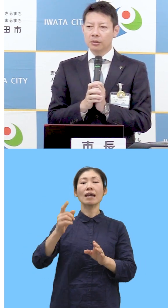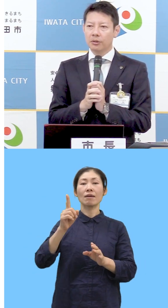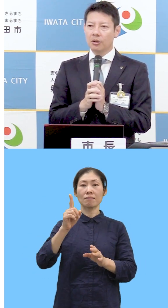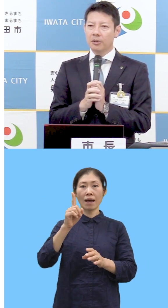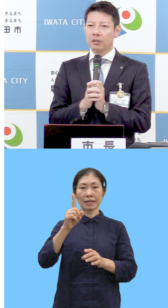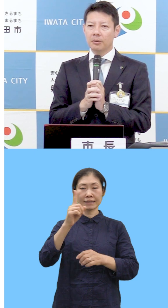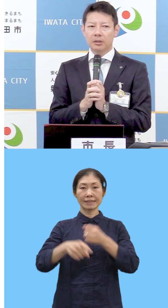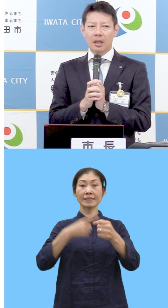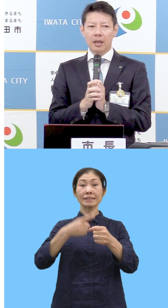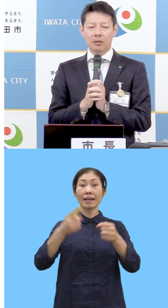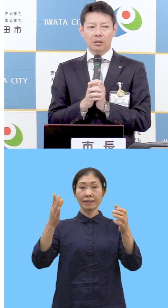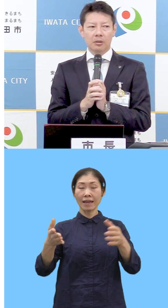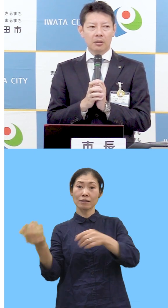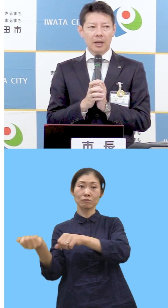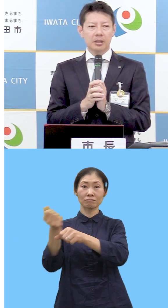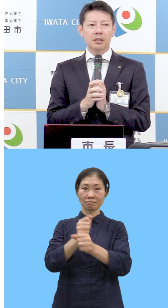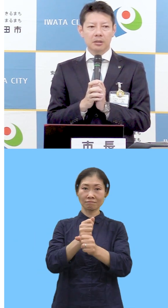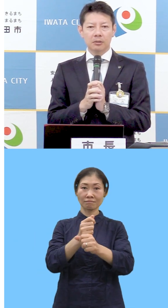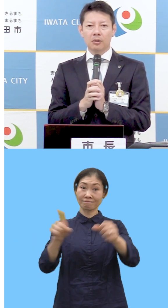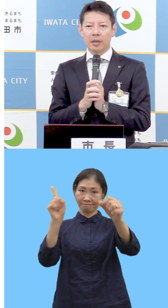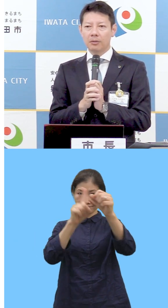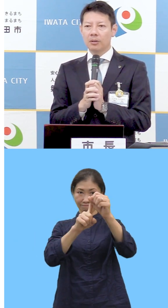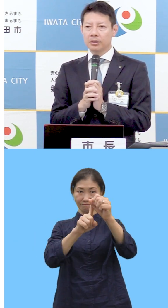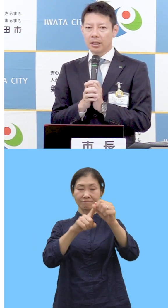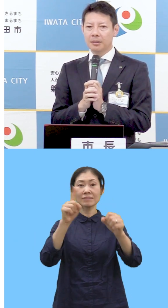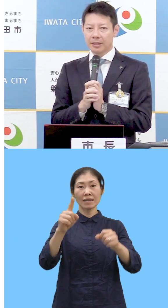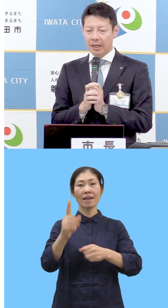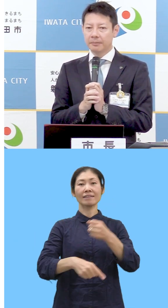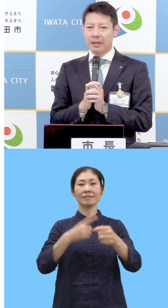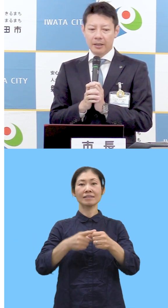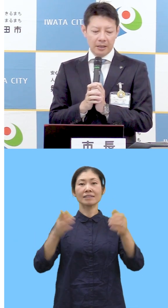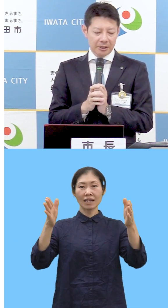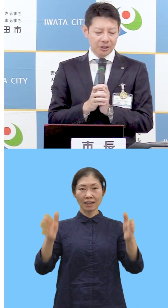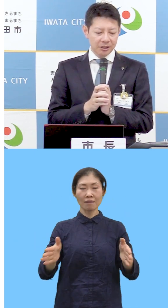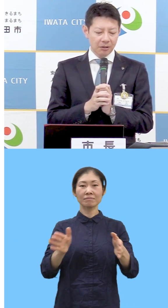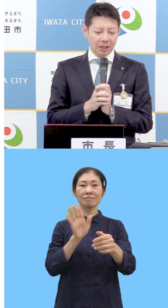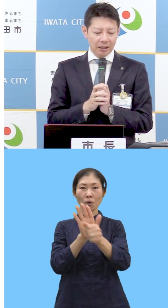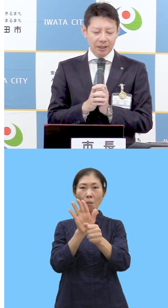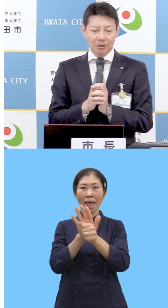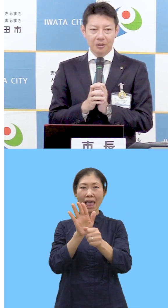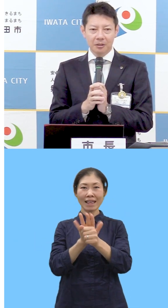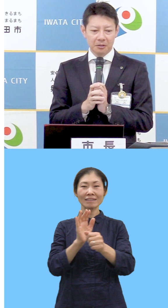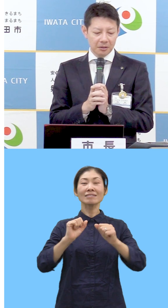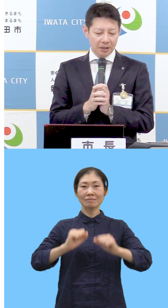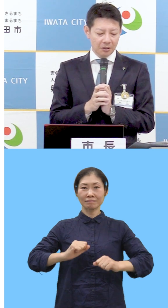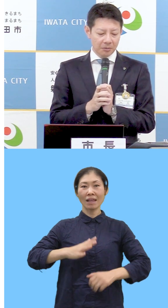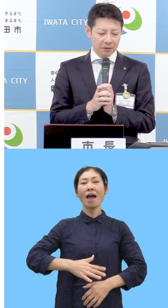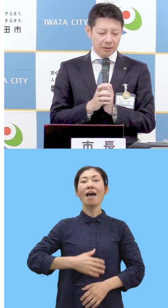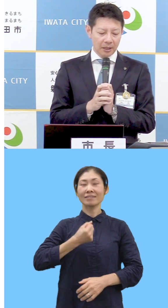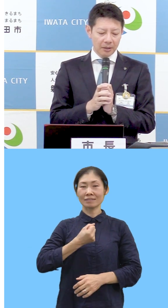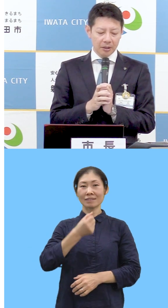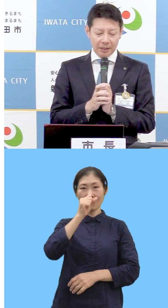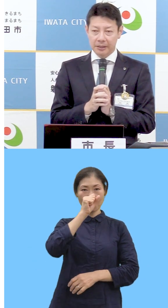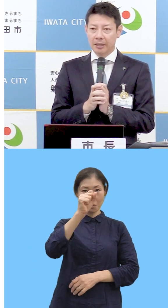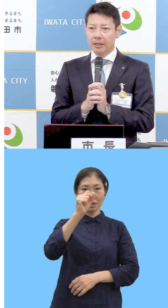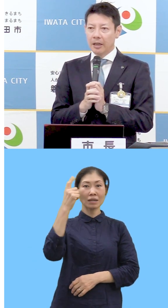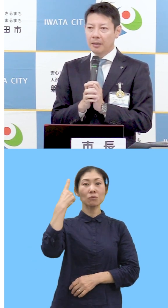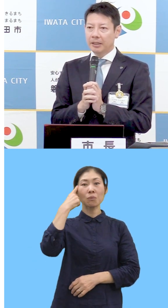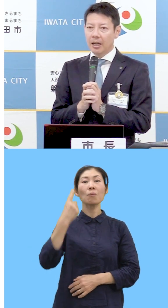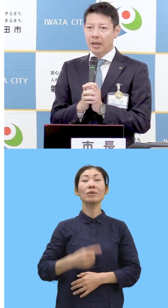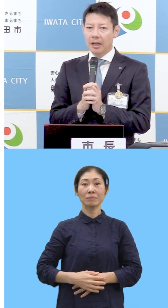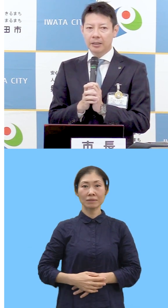、そういう思いを持ってこの1シーズン応援をしてきました。信じてよかったなというふうに思っております